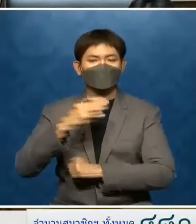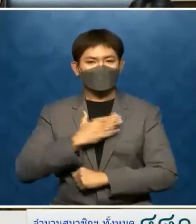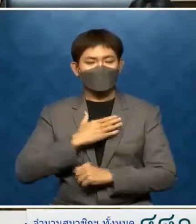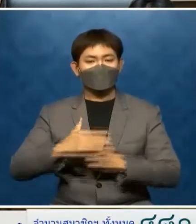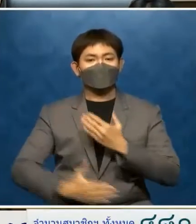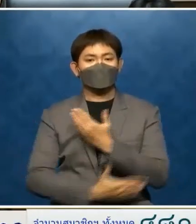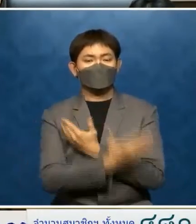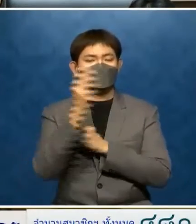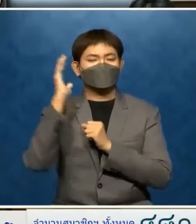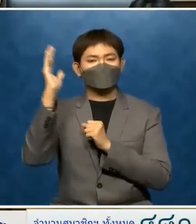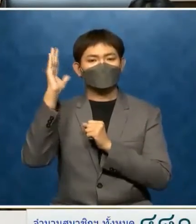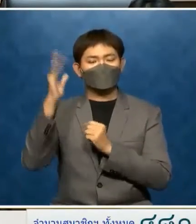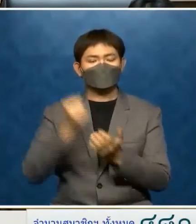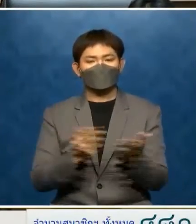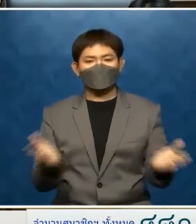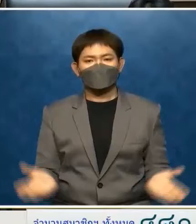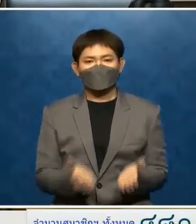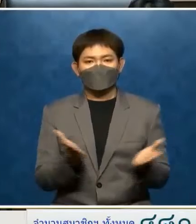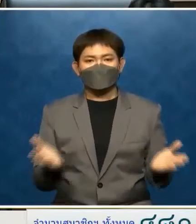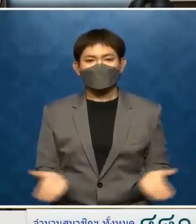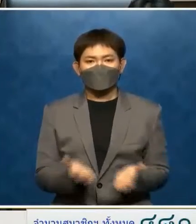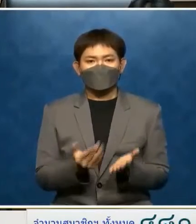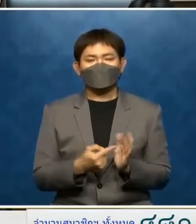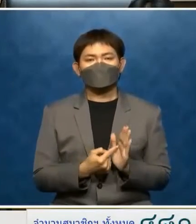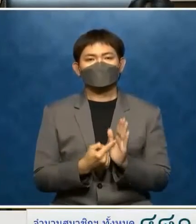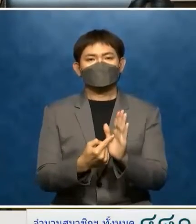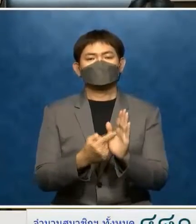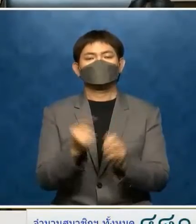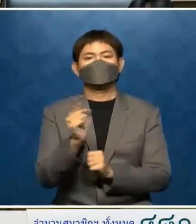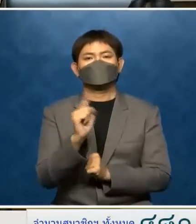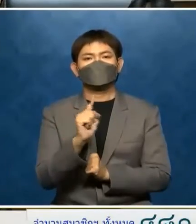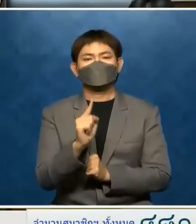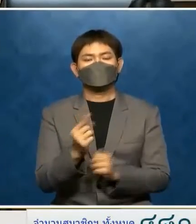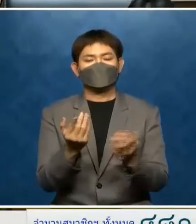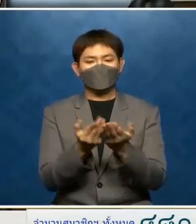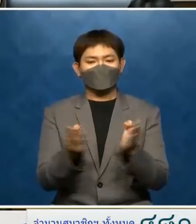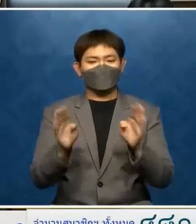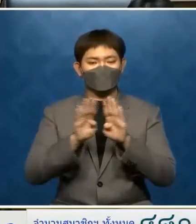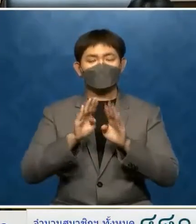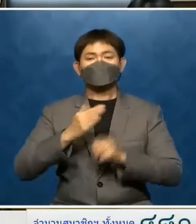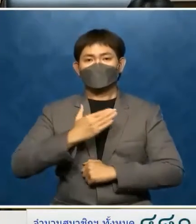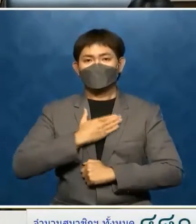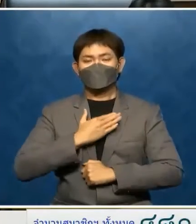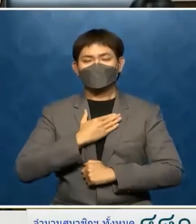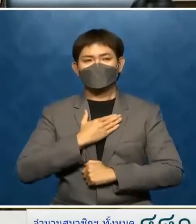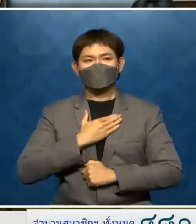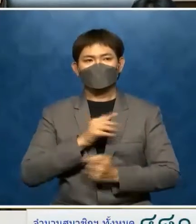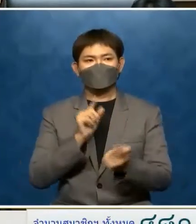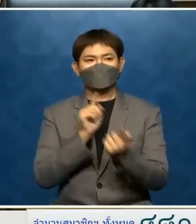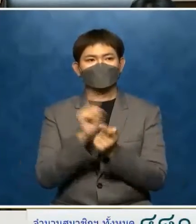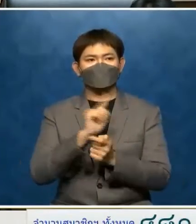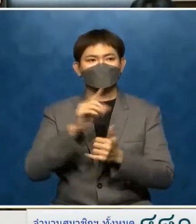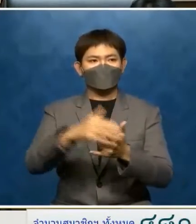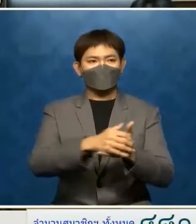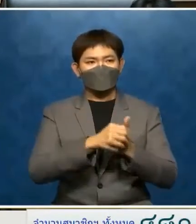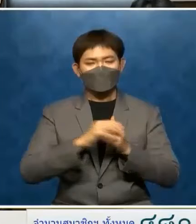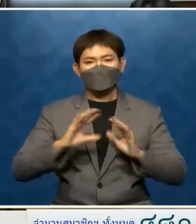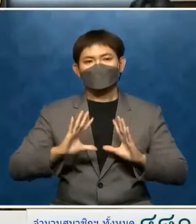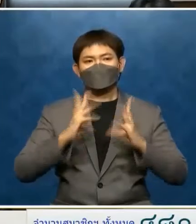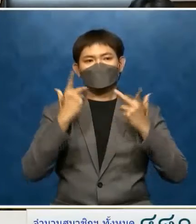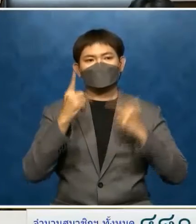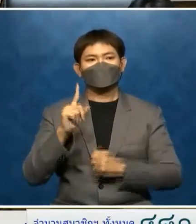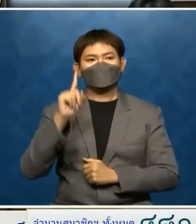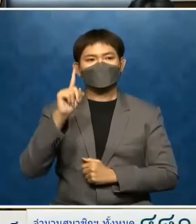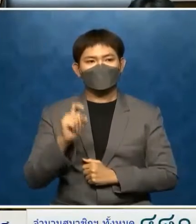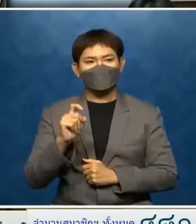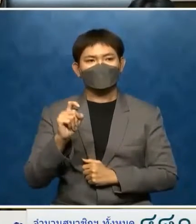ได้มีอกาสอภิปรายสนับสนุนและยกตัวอย่างครอบหัวของดิฉันที่ประสบเรื่องการอุ้มหาย อุ้มค่า